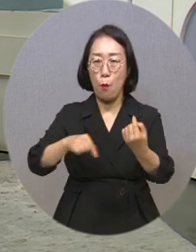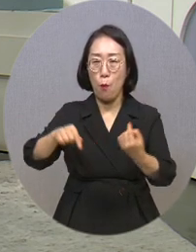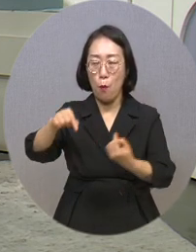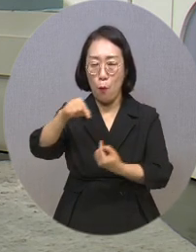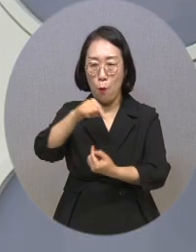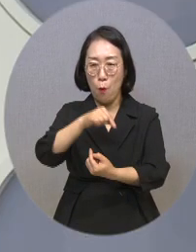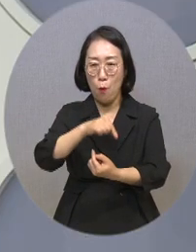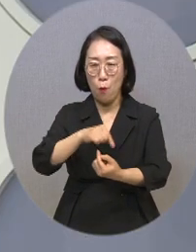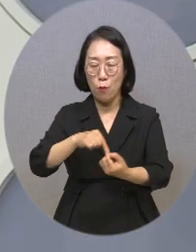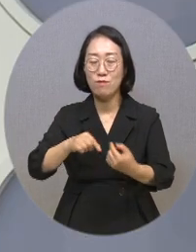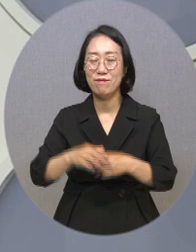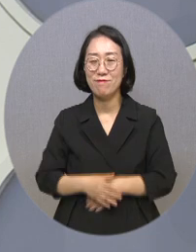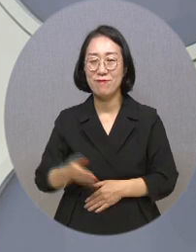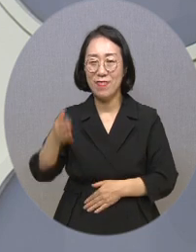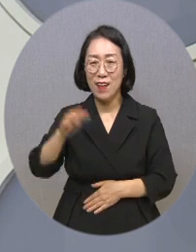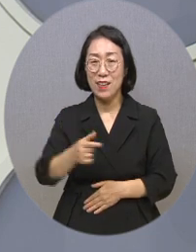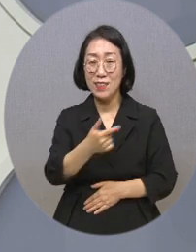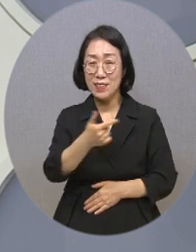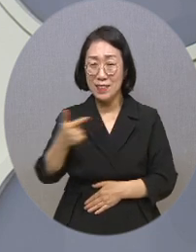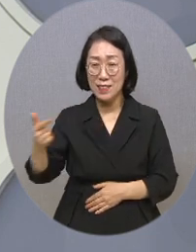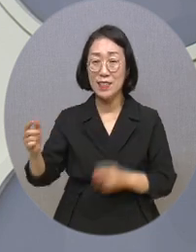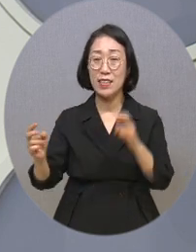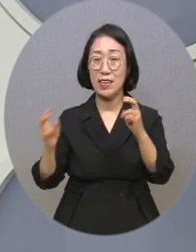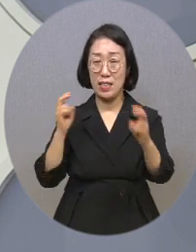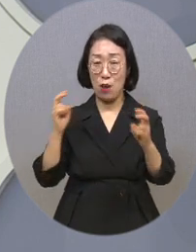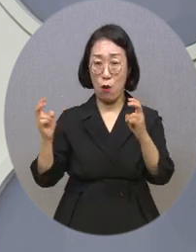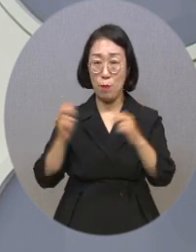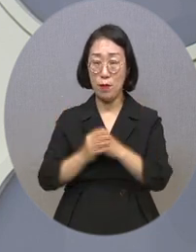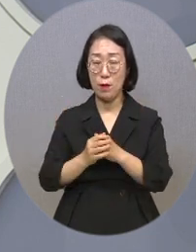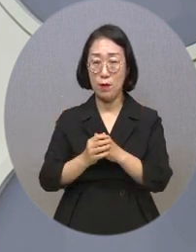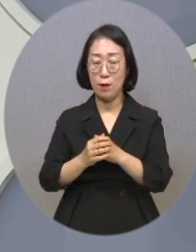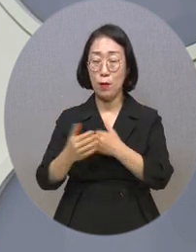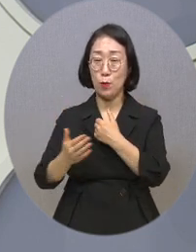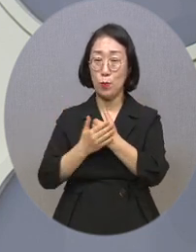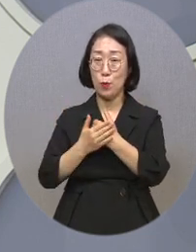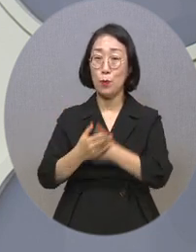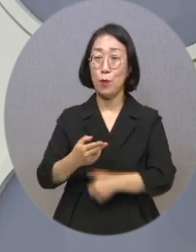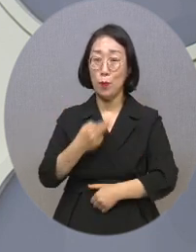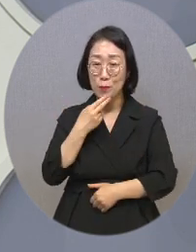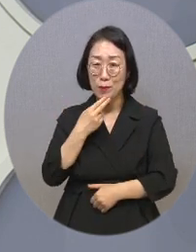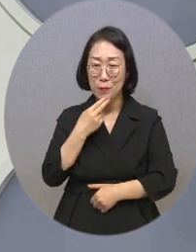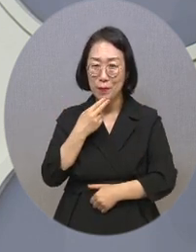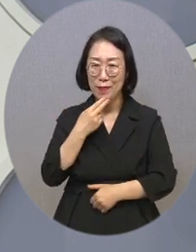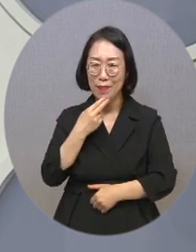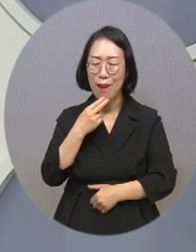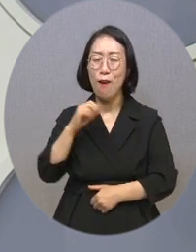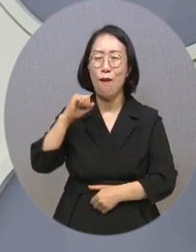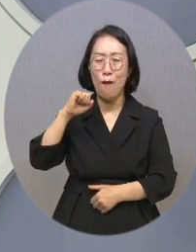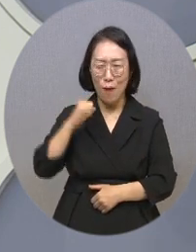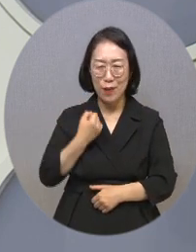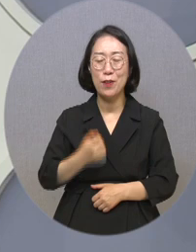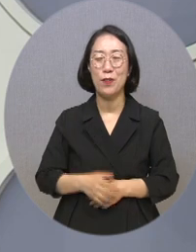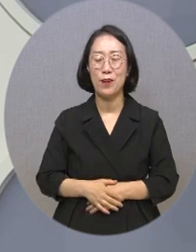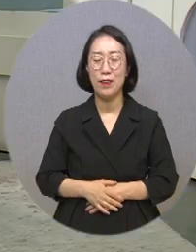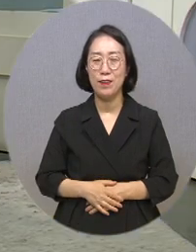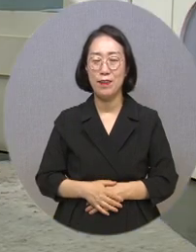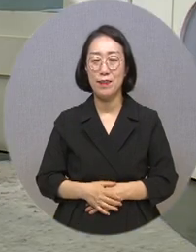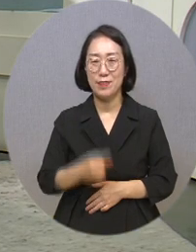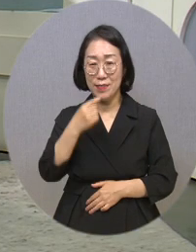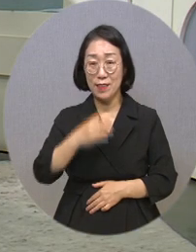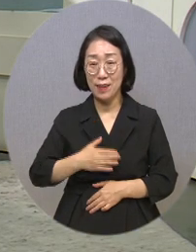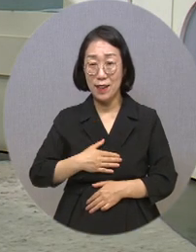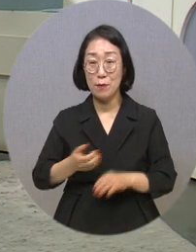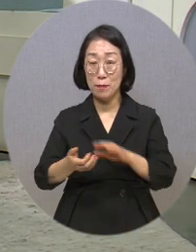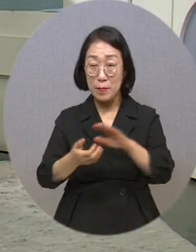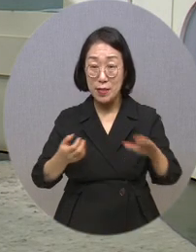근데 큰 기업에서 또 이제 안 해주면 힘들죠. 지금 제가